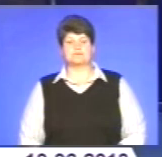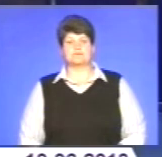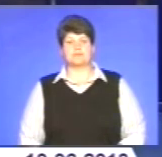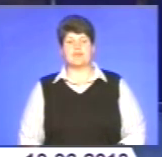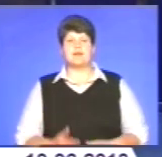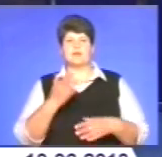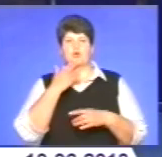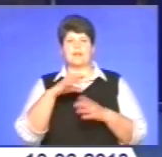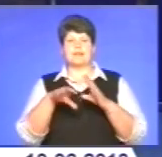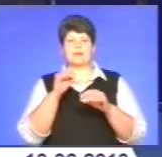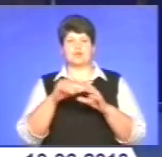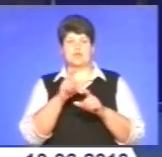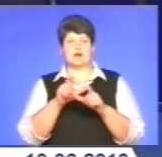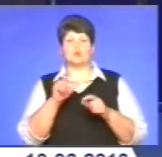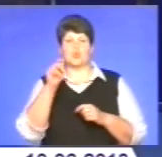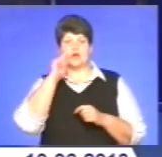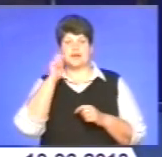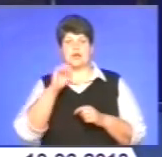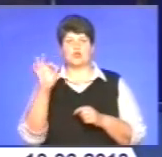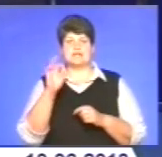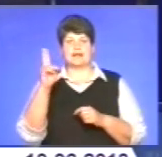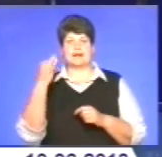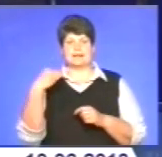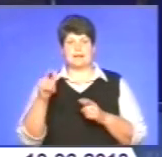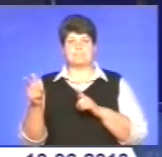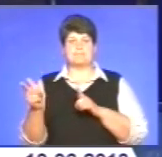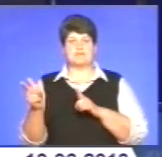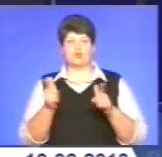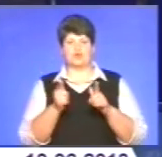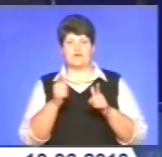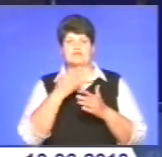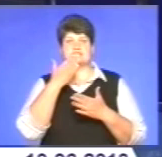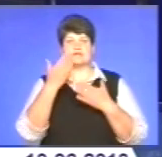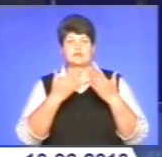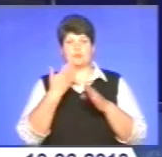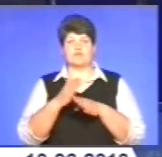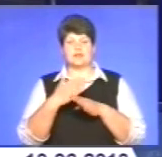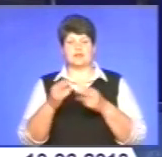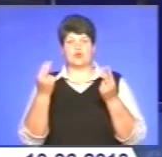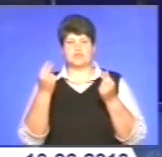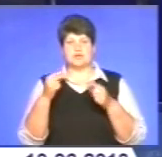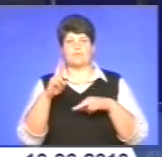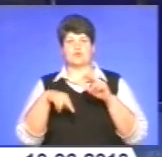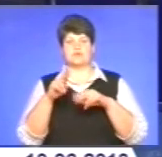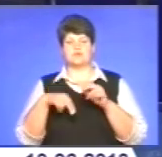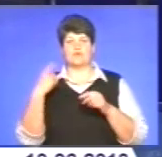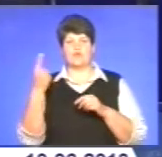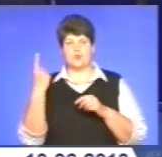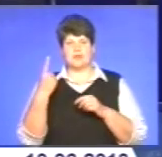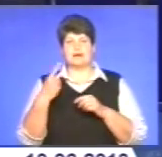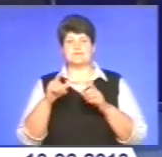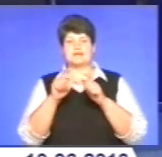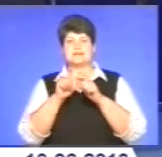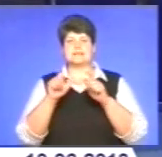Народний депутат України Олексій Кайда підготував запит щодо виділення коштів на будівництво в області станції